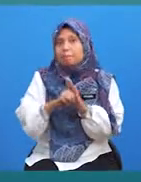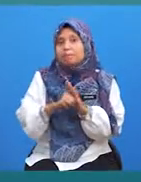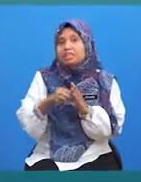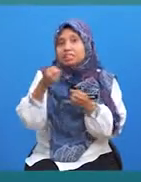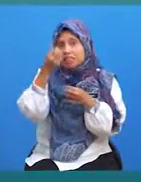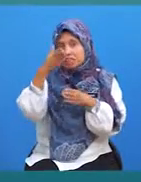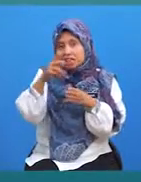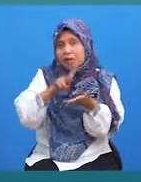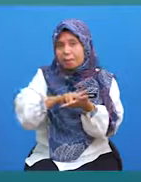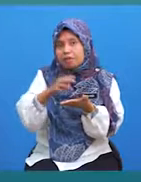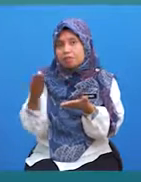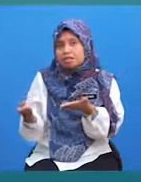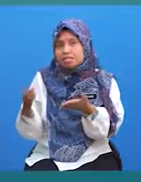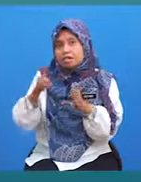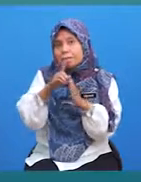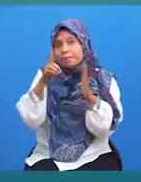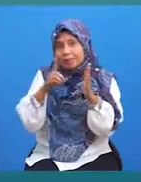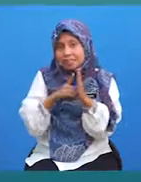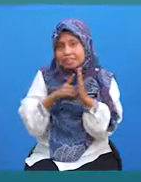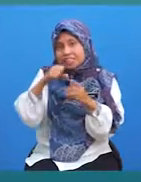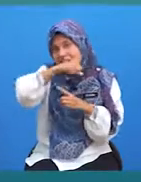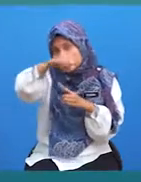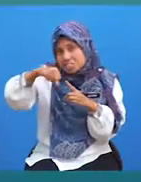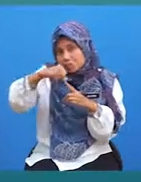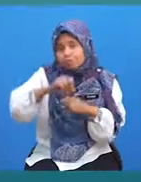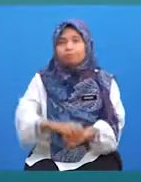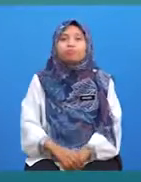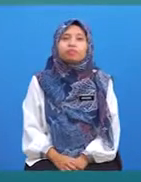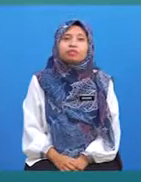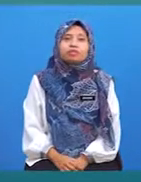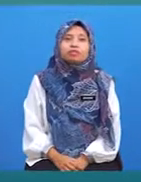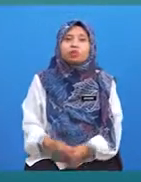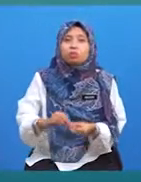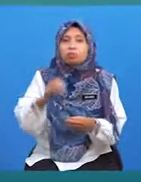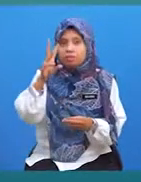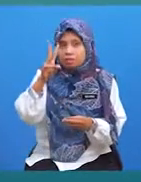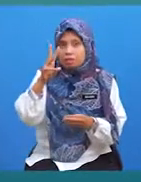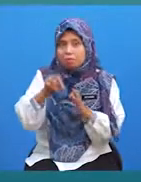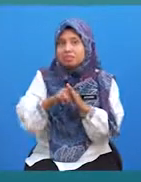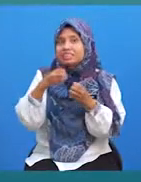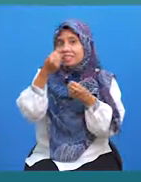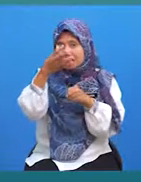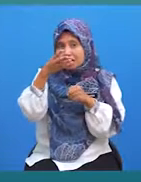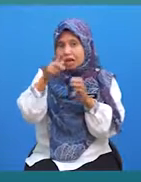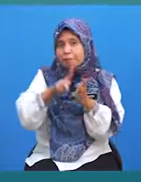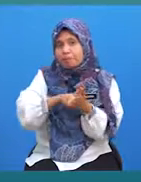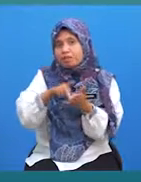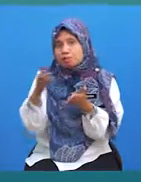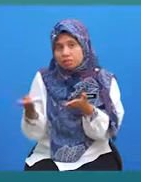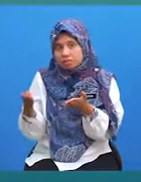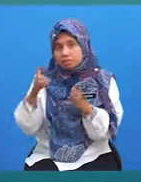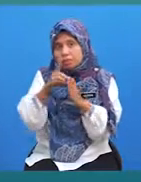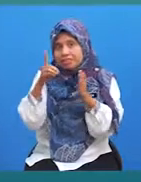menyatakan peribahasa berdasarkan situasi. Yang keenam, menyatakan